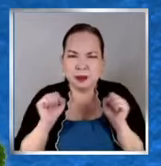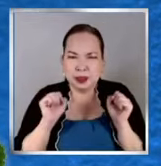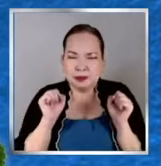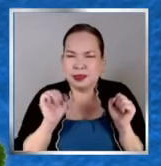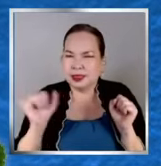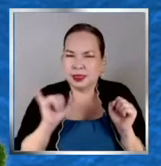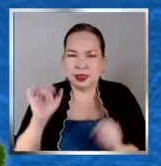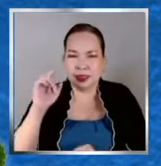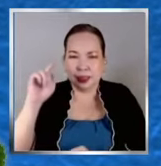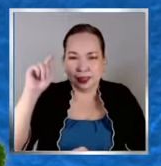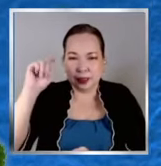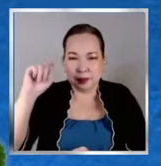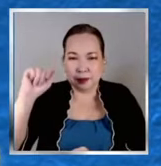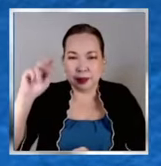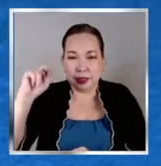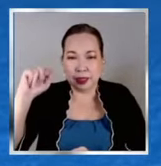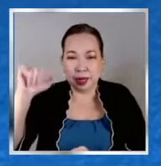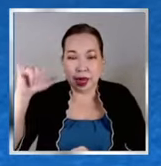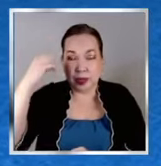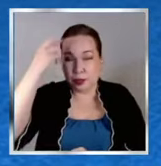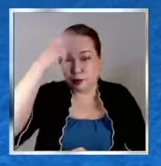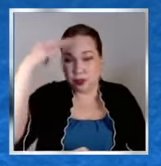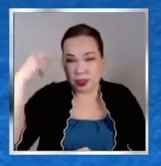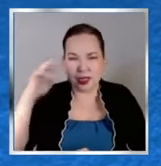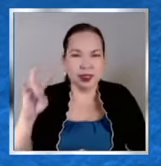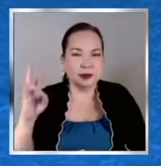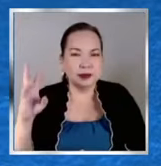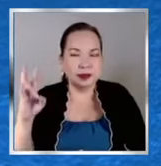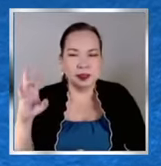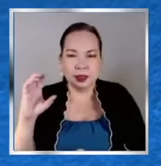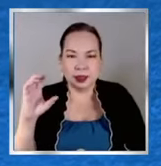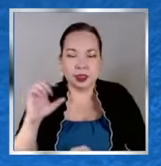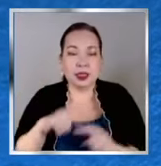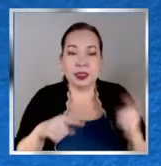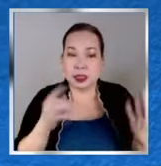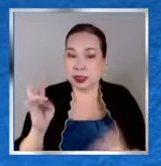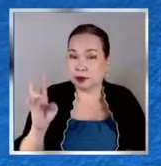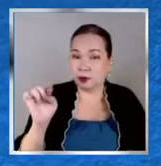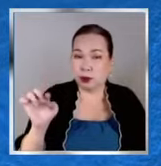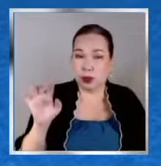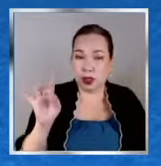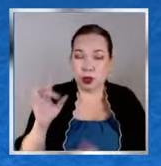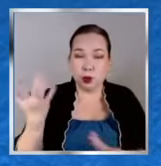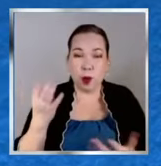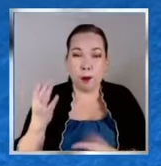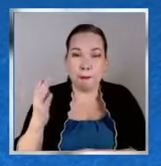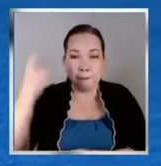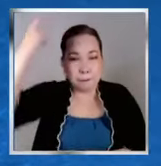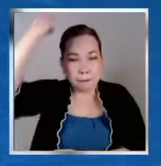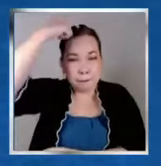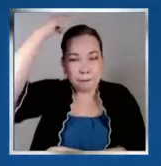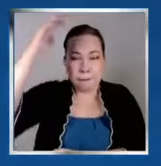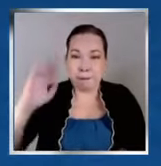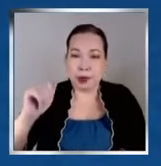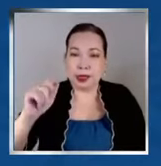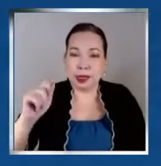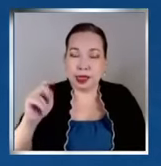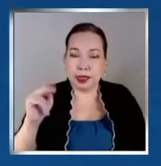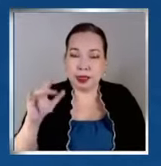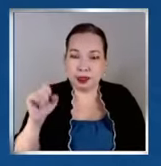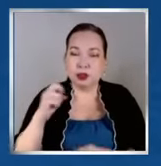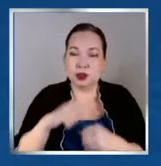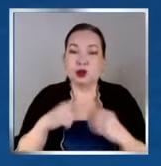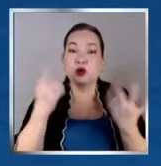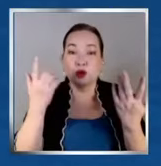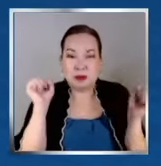17.7 degrees Celsius, habang 17.8 degrees Celsius naman sa Basco, Batanes. Dahil din sa abihan, magiging maalon sa ilang baybayin ng